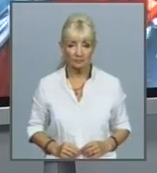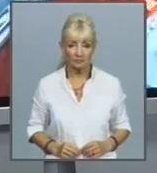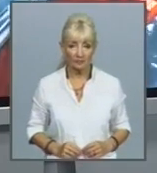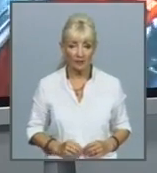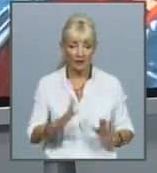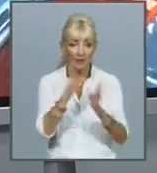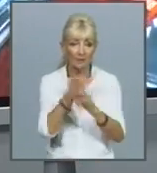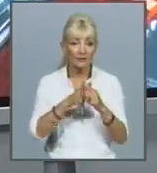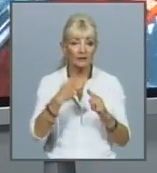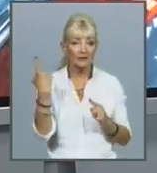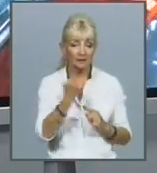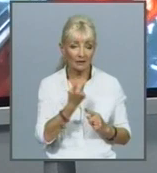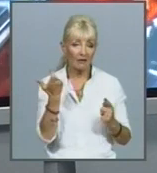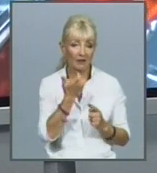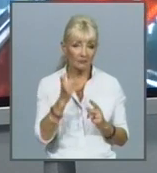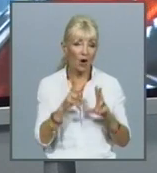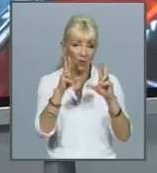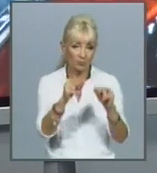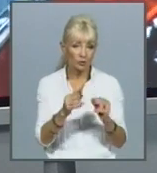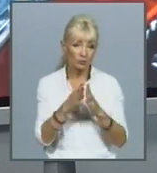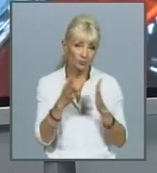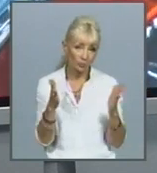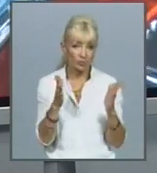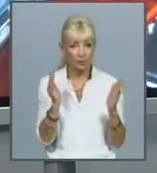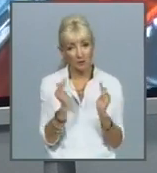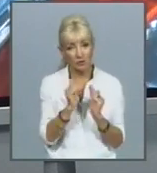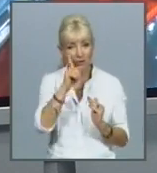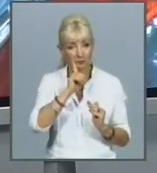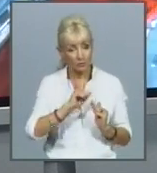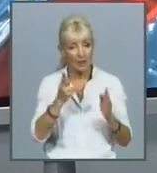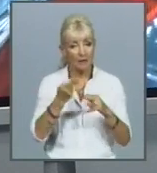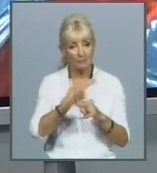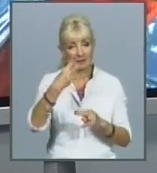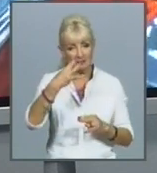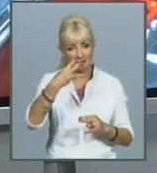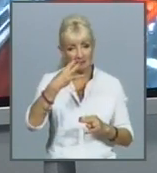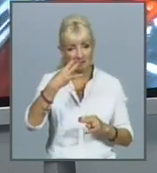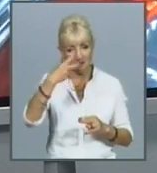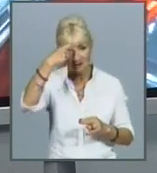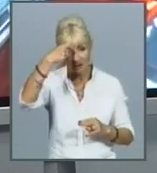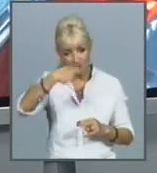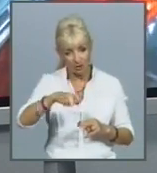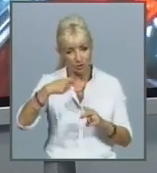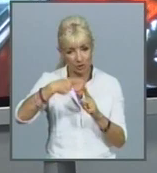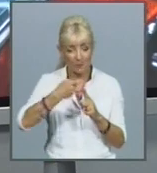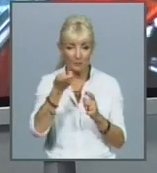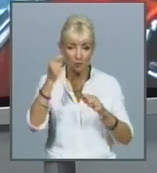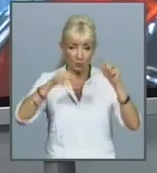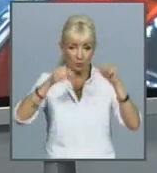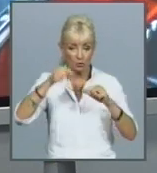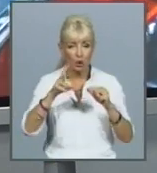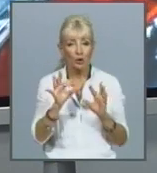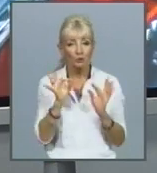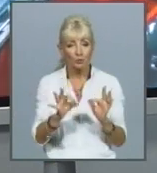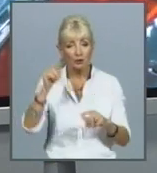Погоду цього тижня харків'янам синоптики обіцяють більш-менш комфортною. Без 30-градусної спеки і подекуди навіть з невеличким дощем. Щоправда,